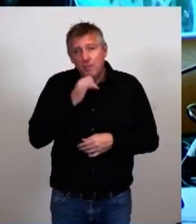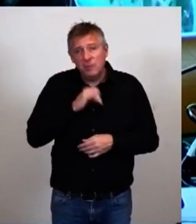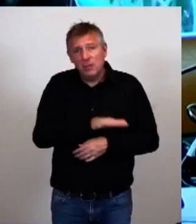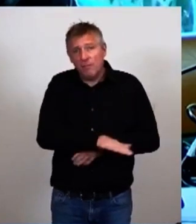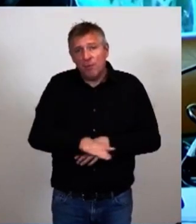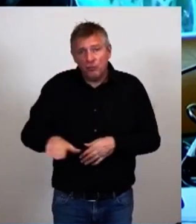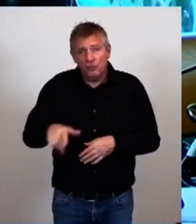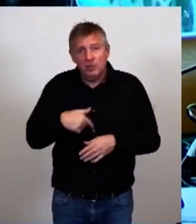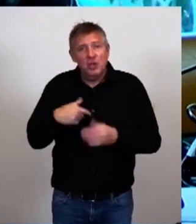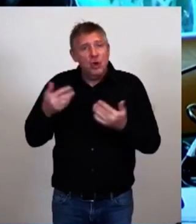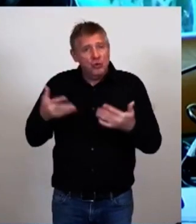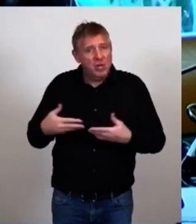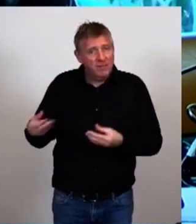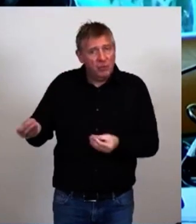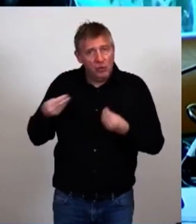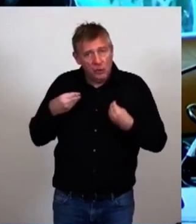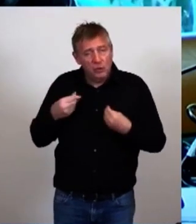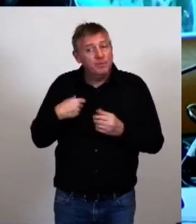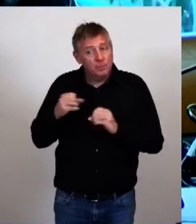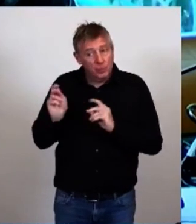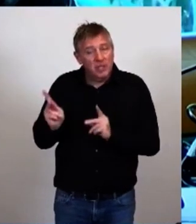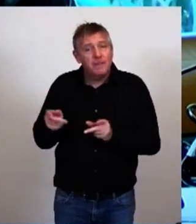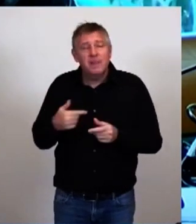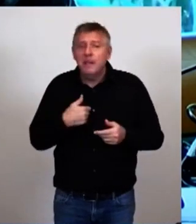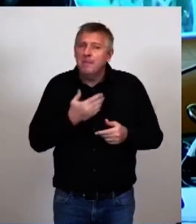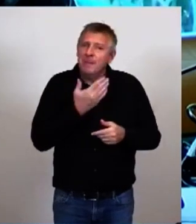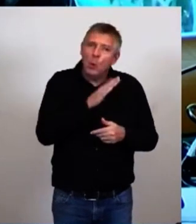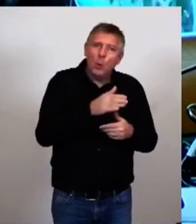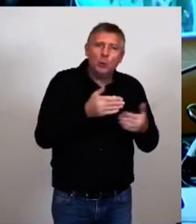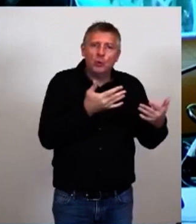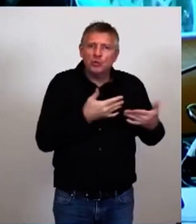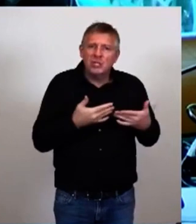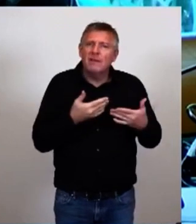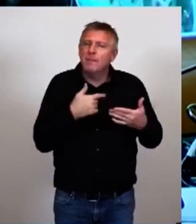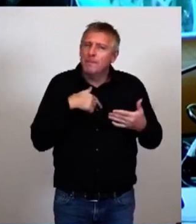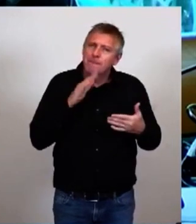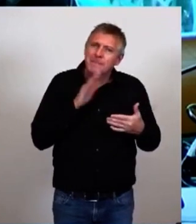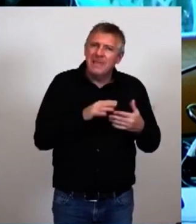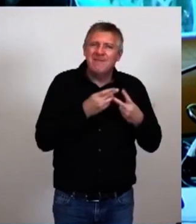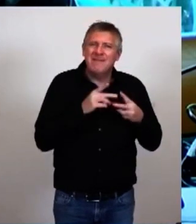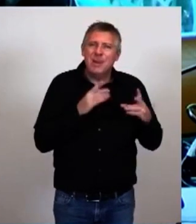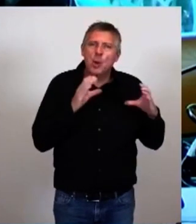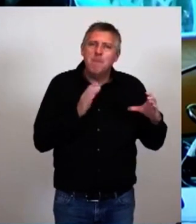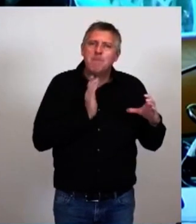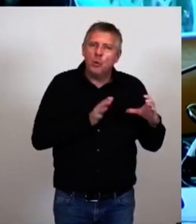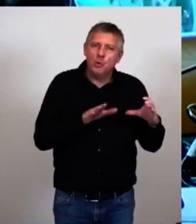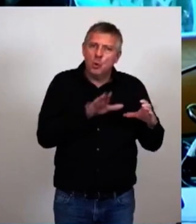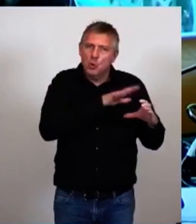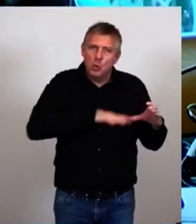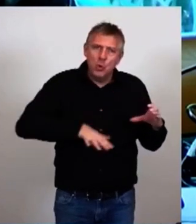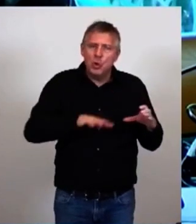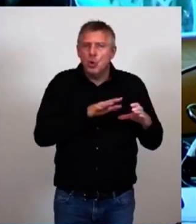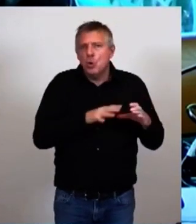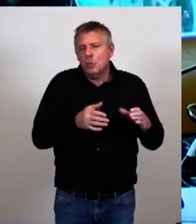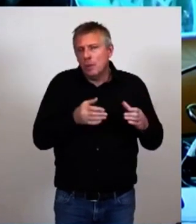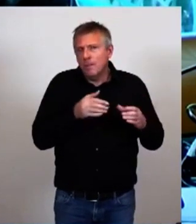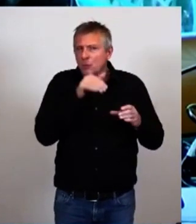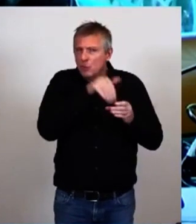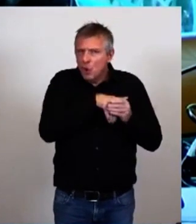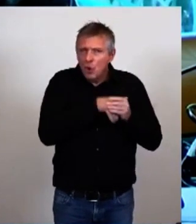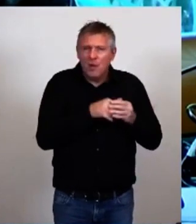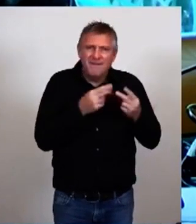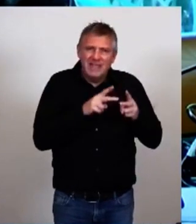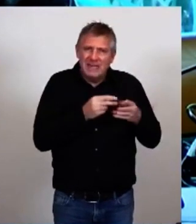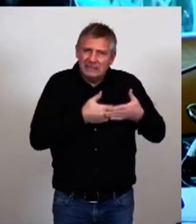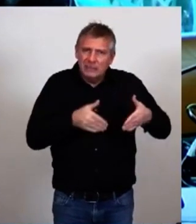Moi, j'aurais bien aimé qu'on puisse avoir aussi connaissance des chiffres à l'échelle bordelaise, ce qui nous aurait permis de voir la situation de notre ville, et notamment par rapport aux